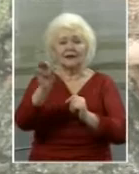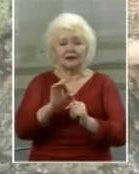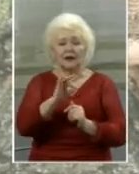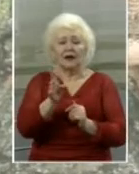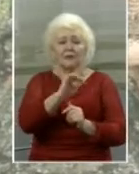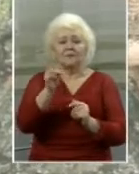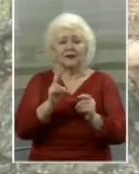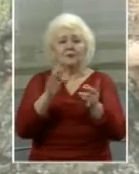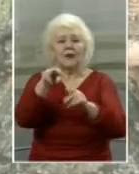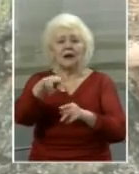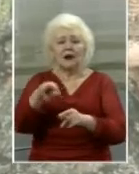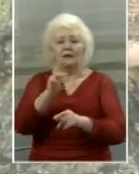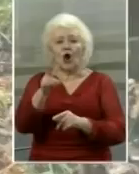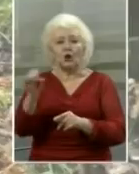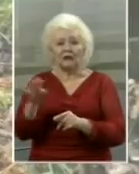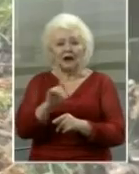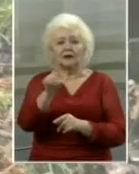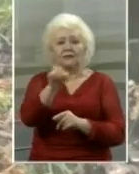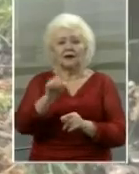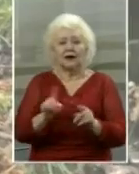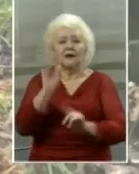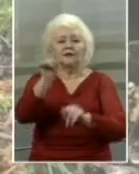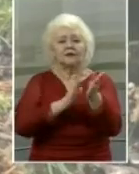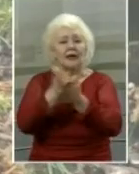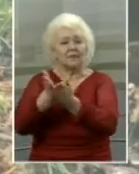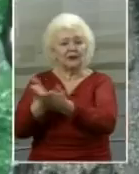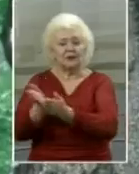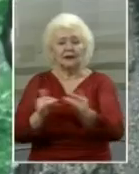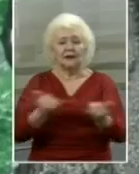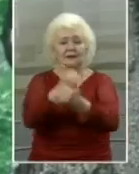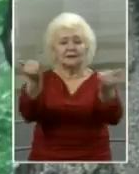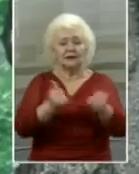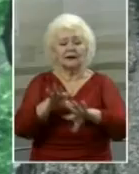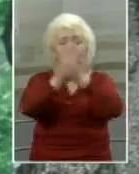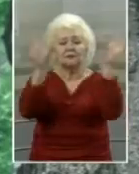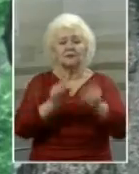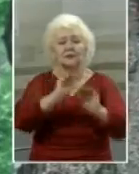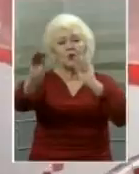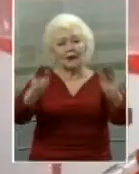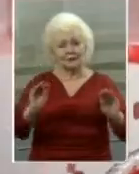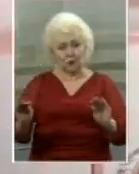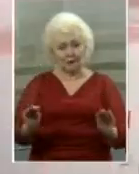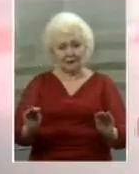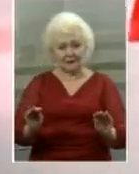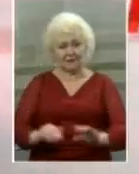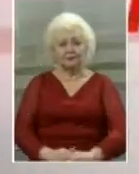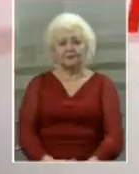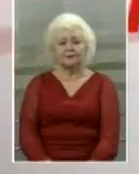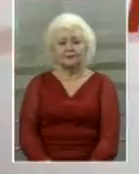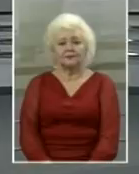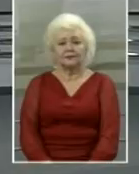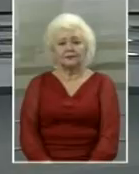та херсонець Михайло Кондратов об'єднали різні творчі напрямки заради спільної експозиції.